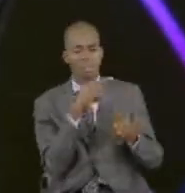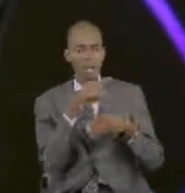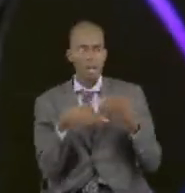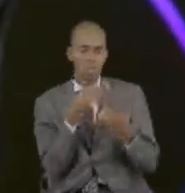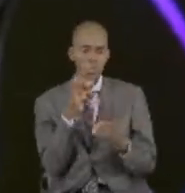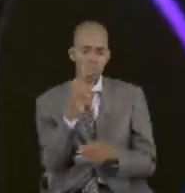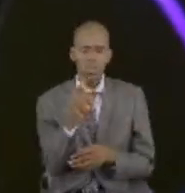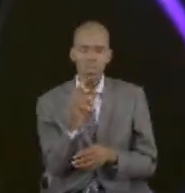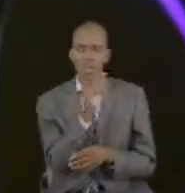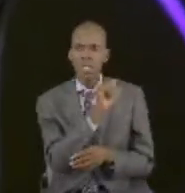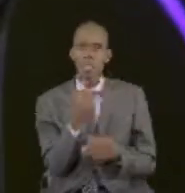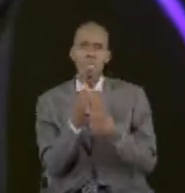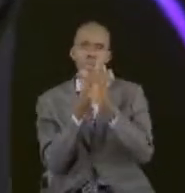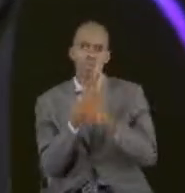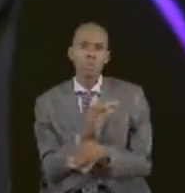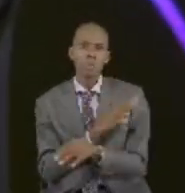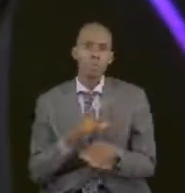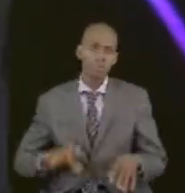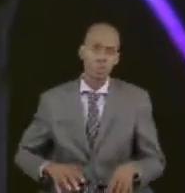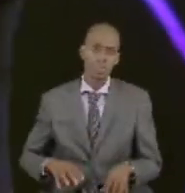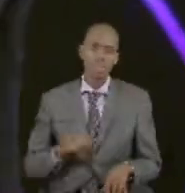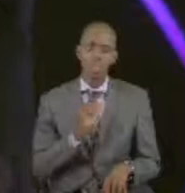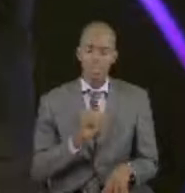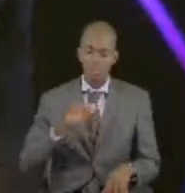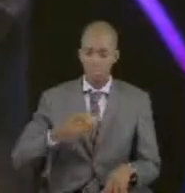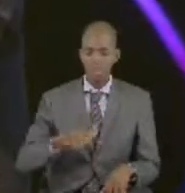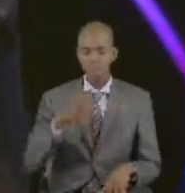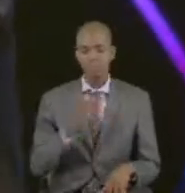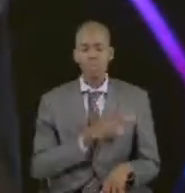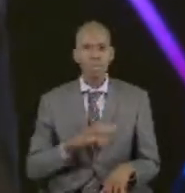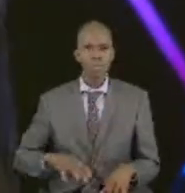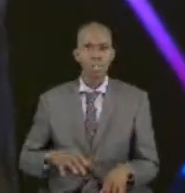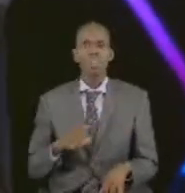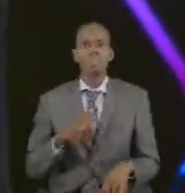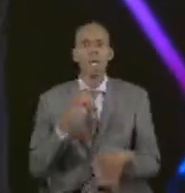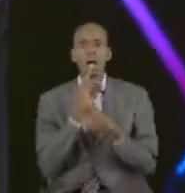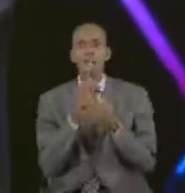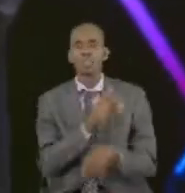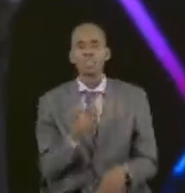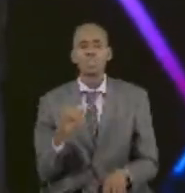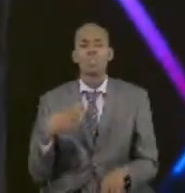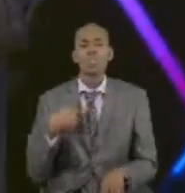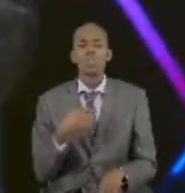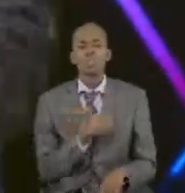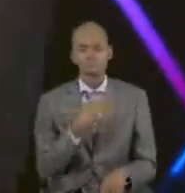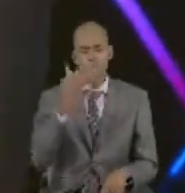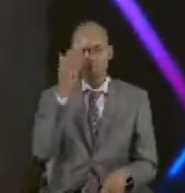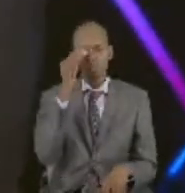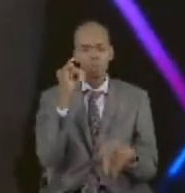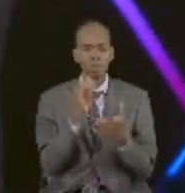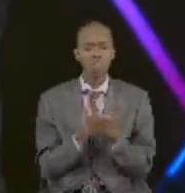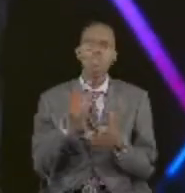en tant que civils de gaza en tant qu'enfant de dieu ils disent nous savons que tu es vrai